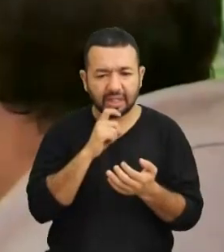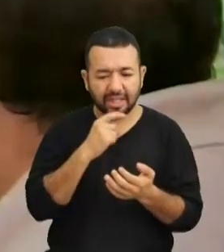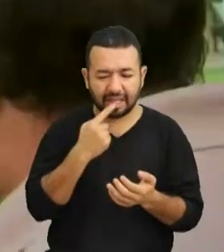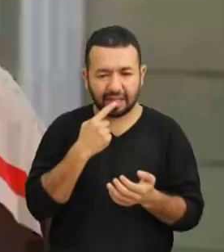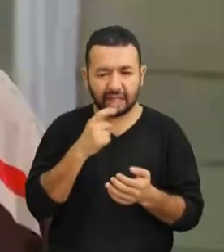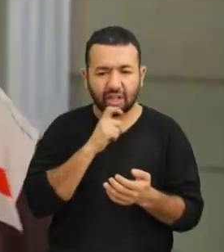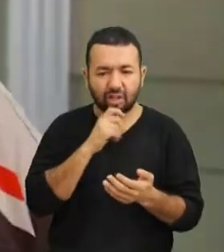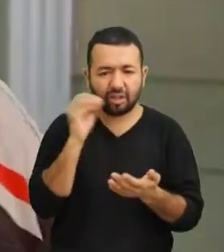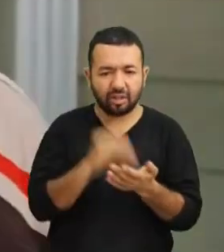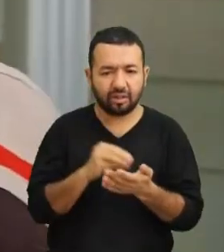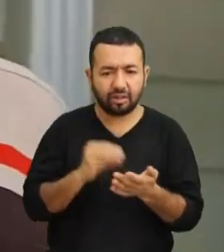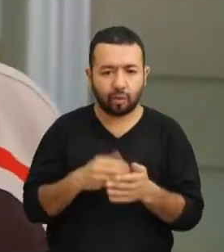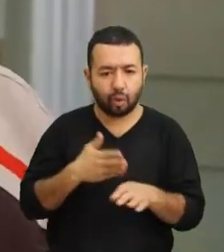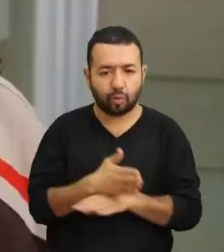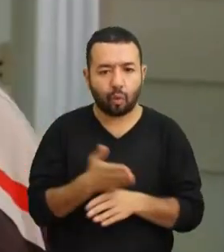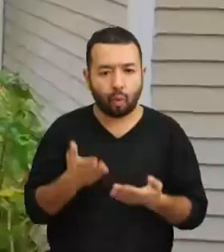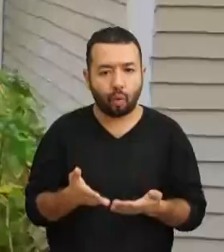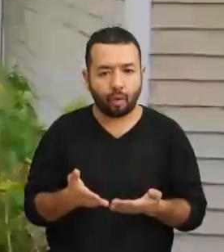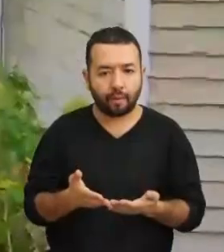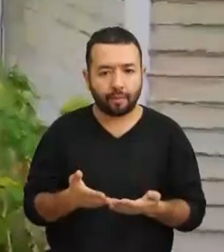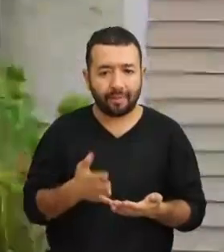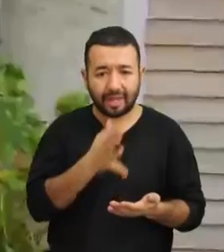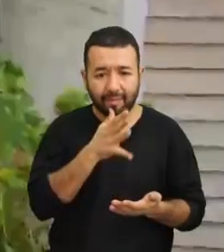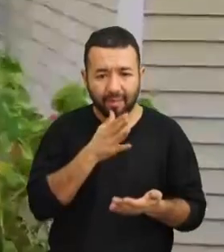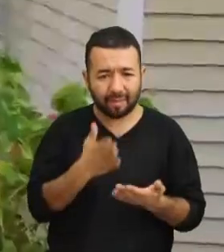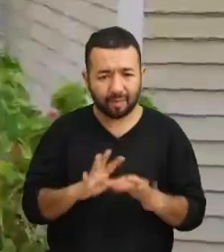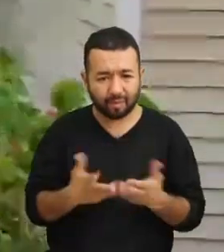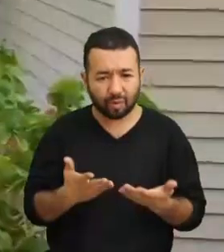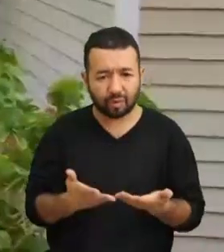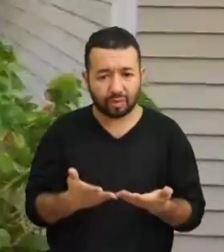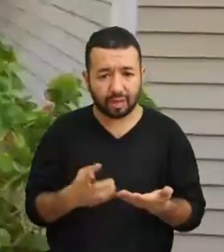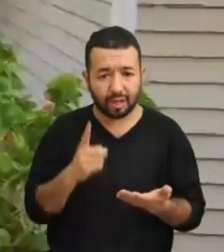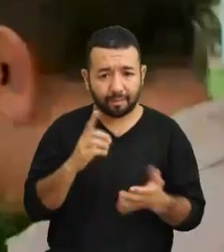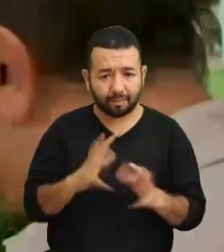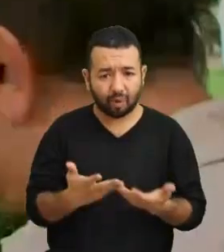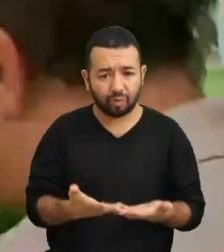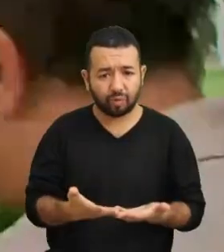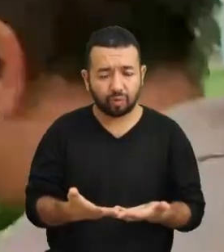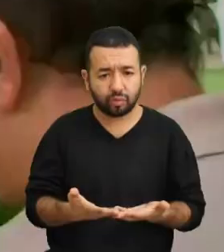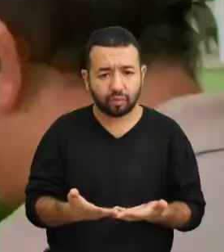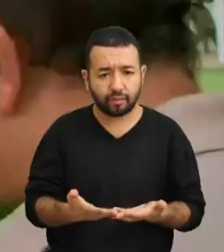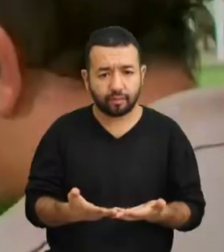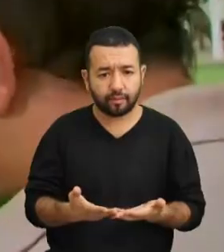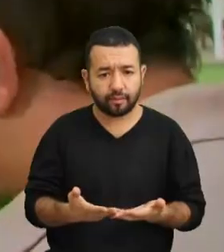dilinde yazmışsın. Efendim doğrusu odur da o yüzden. Ne demek doğrusu odur ya? Ne demek doğrusu odur Şükrü? Allah Allah.